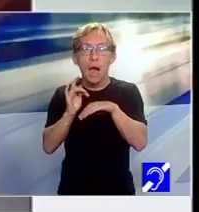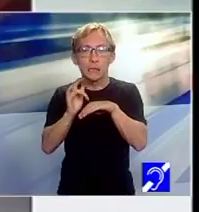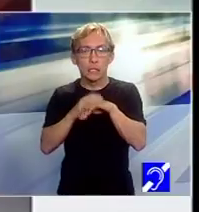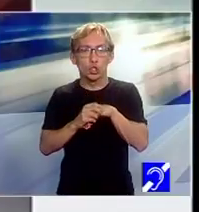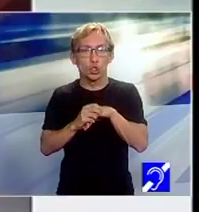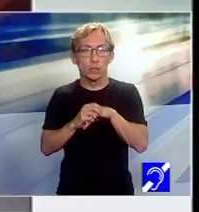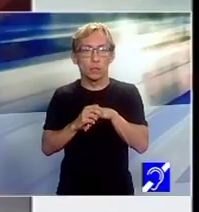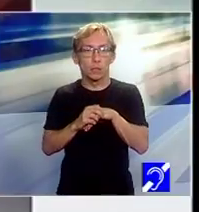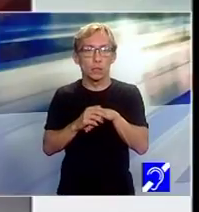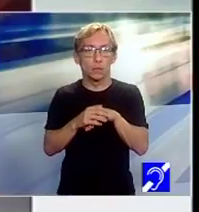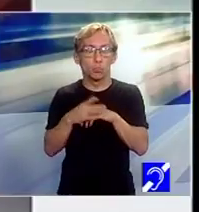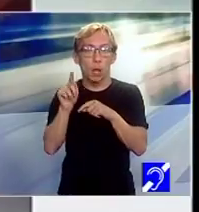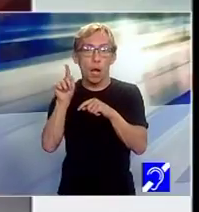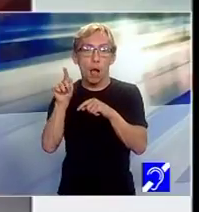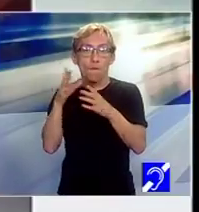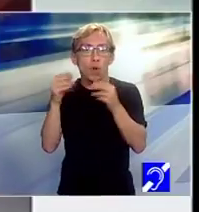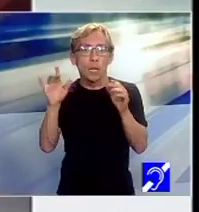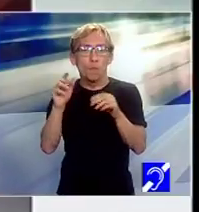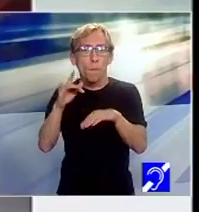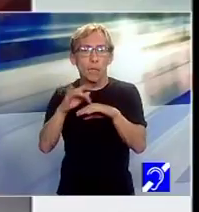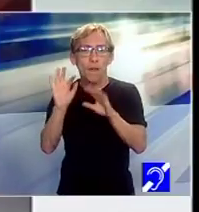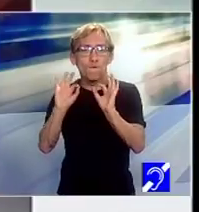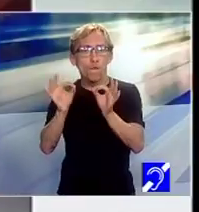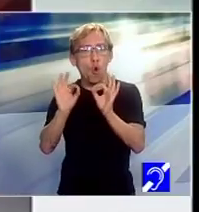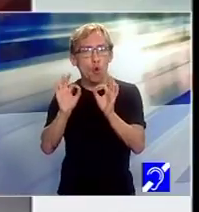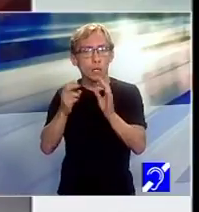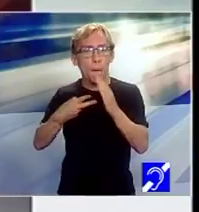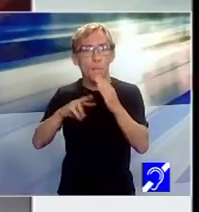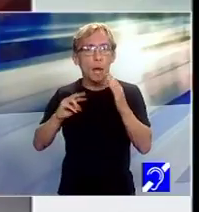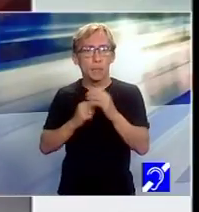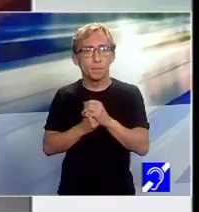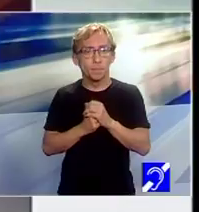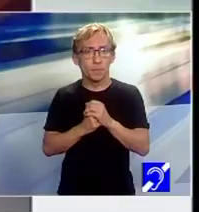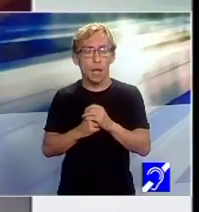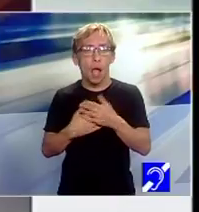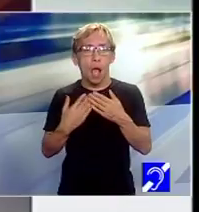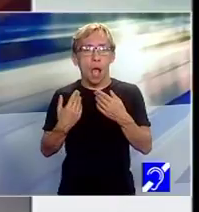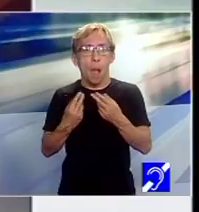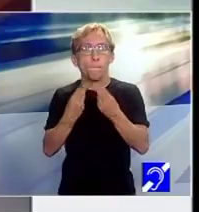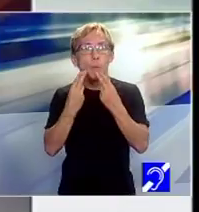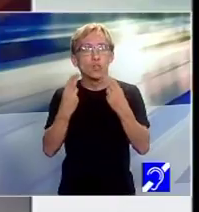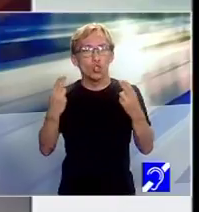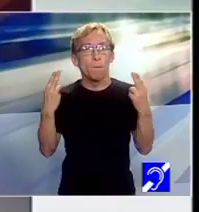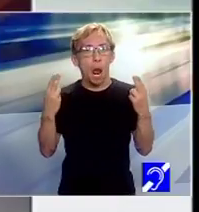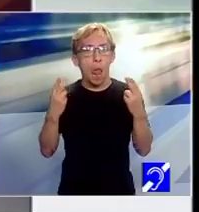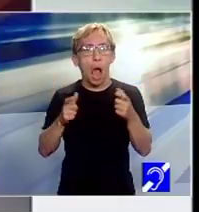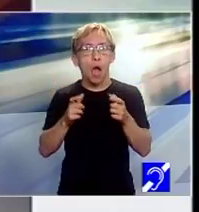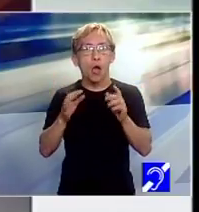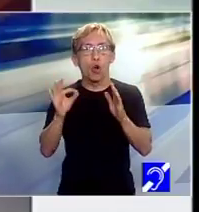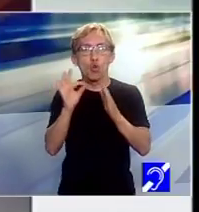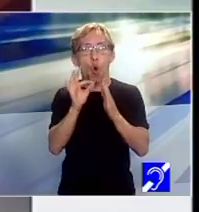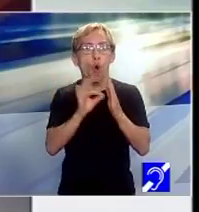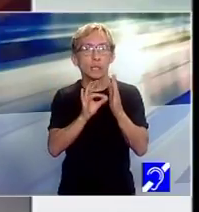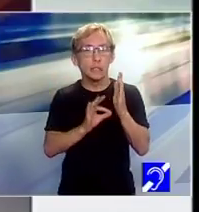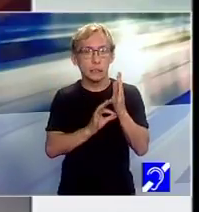medici care părăsesc țara. Nu pentru toți principala condiție este cea financiară. De multe